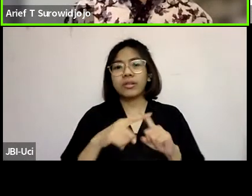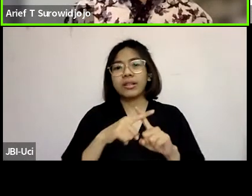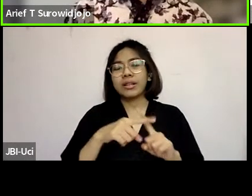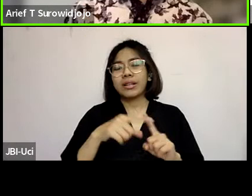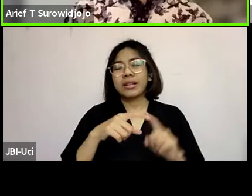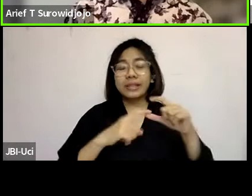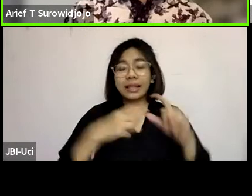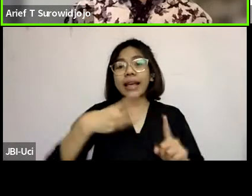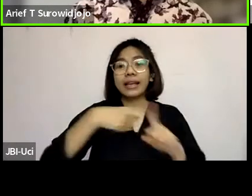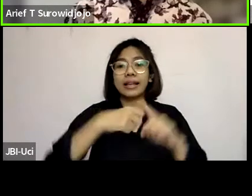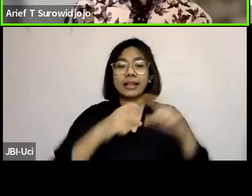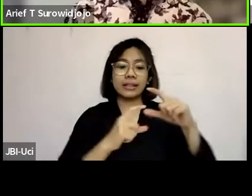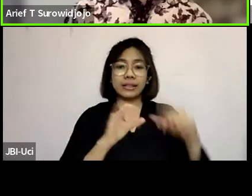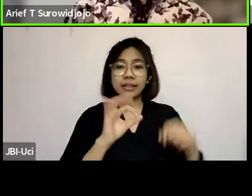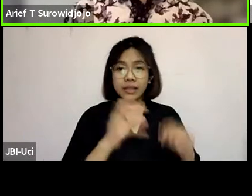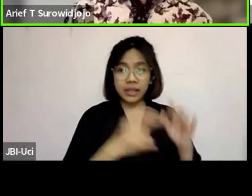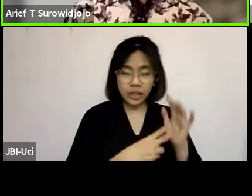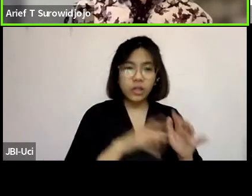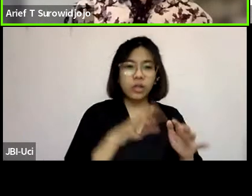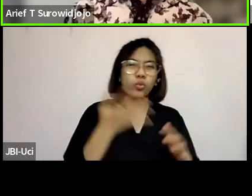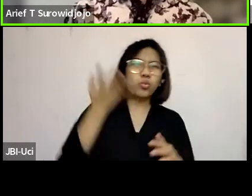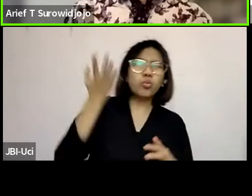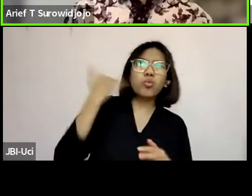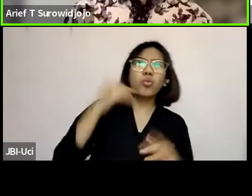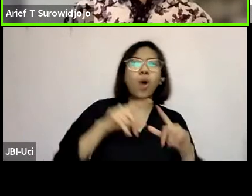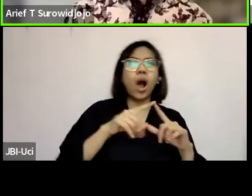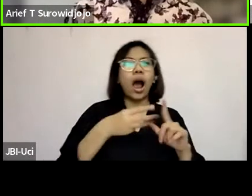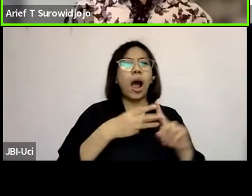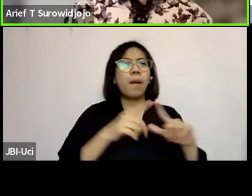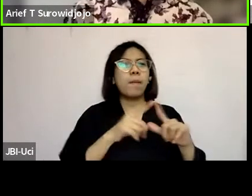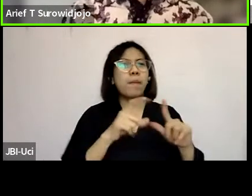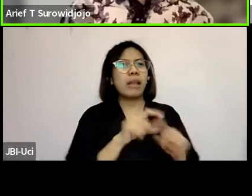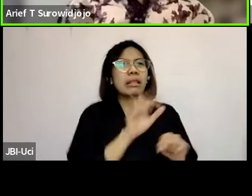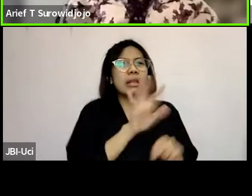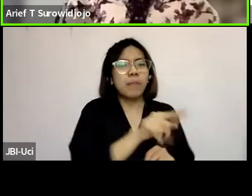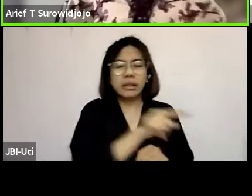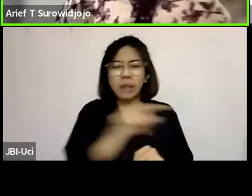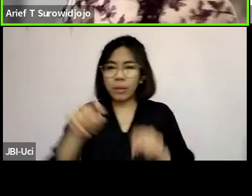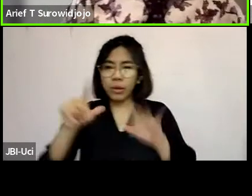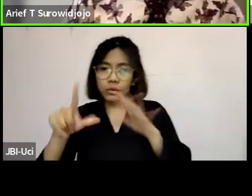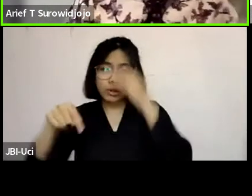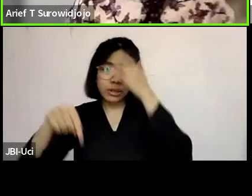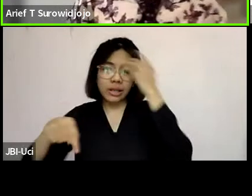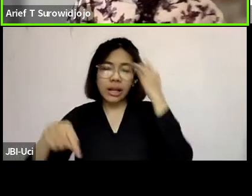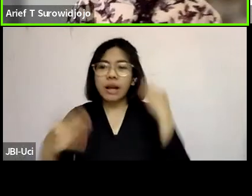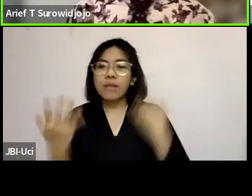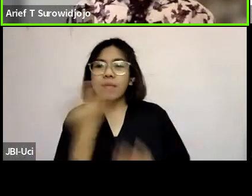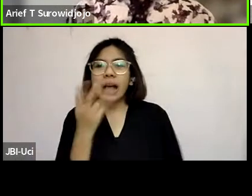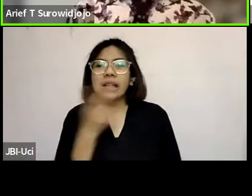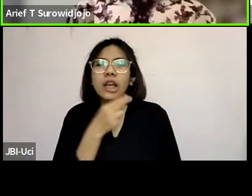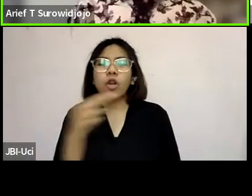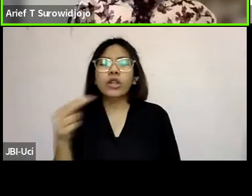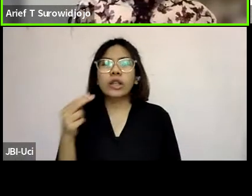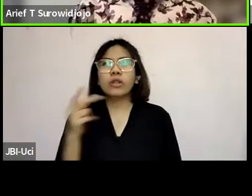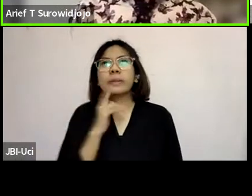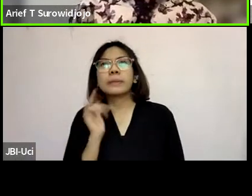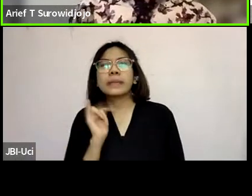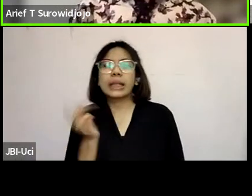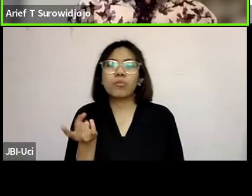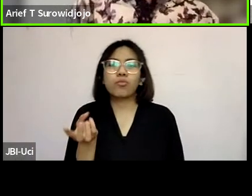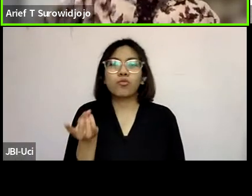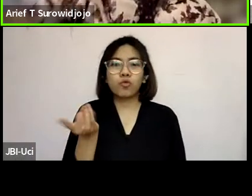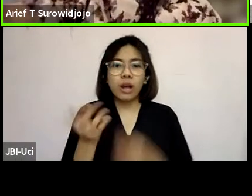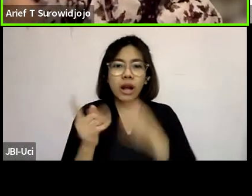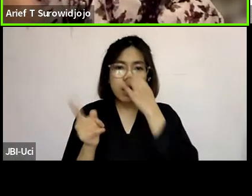berabad-abad 5 sampai abad ke-7 maka bahasa Indonesia kita labasaki sangat mudah Bahasa Indonesia Bahasa Indonesia digunakan